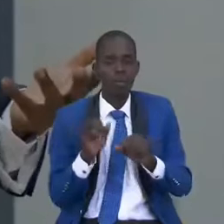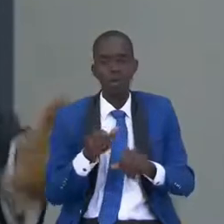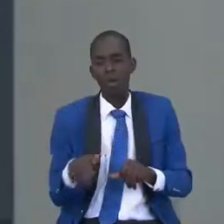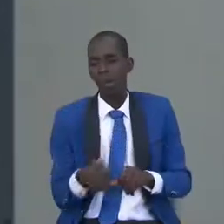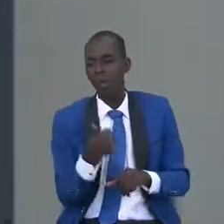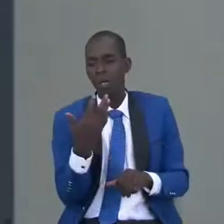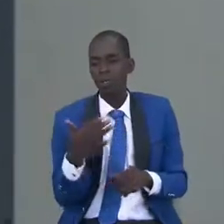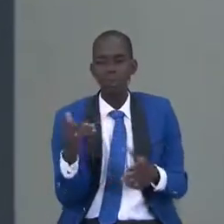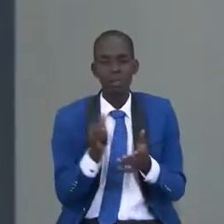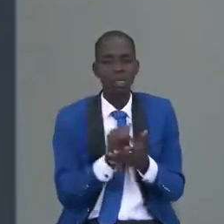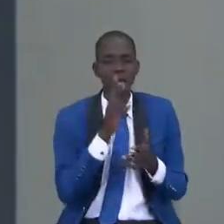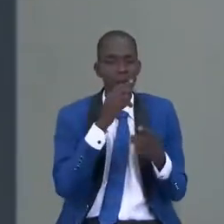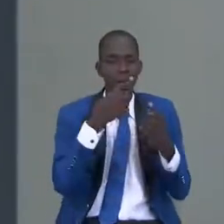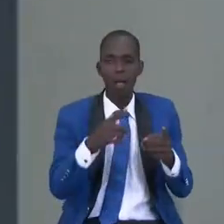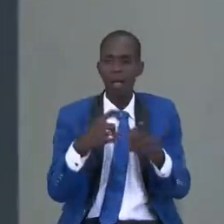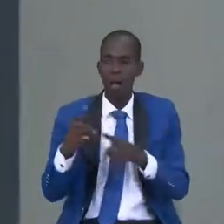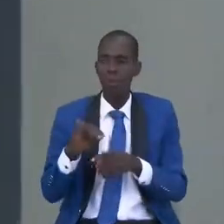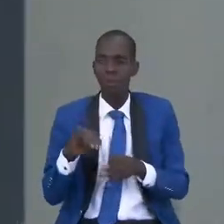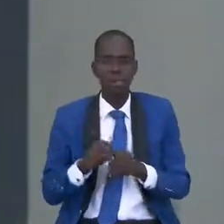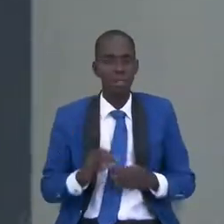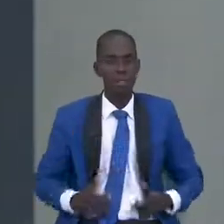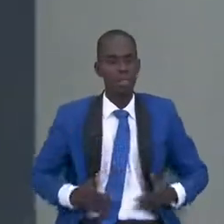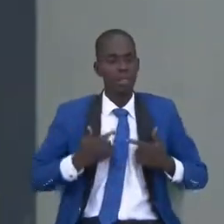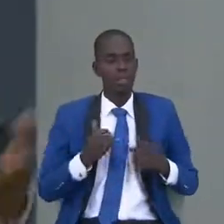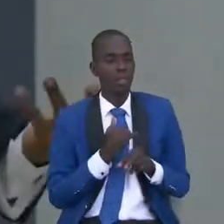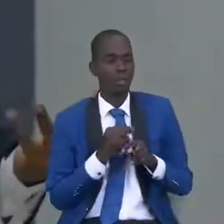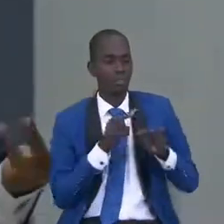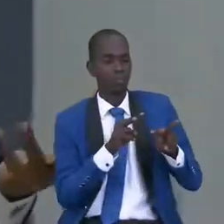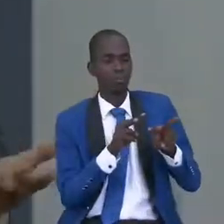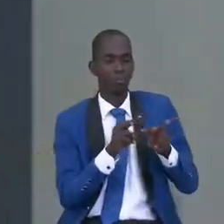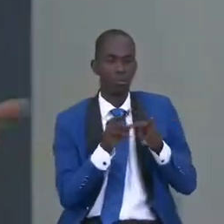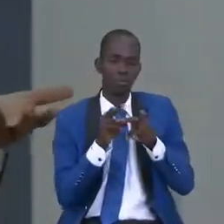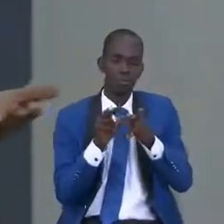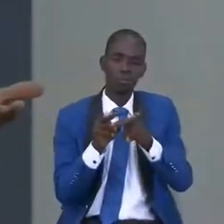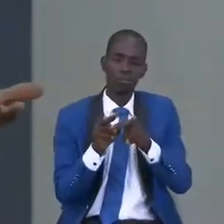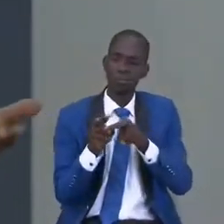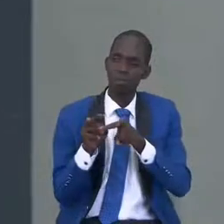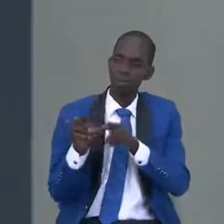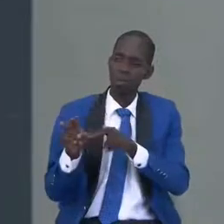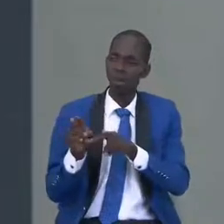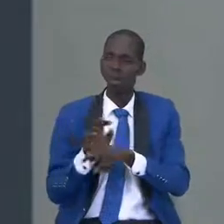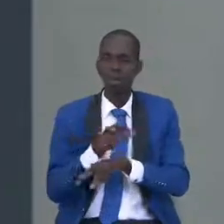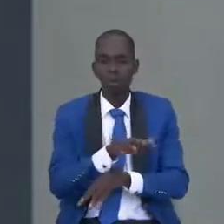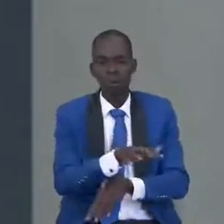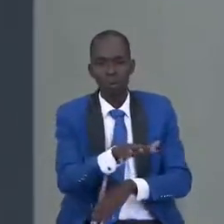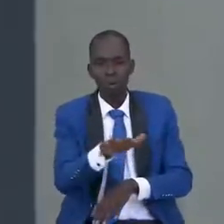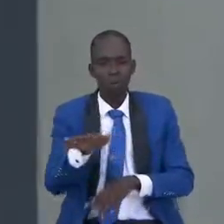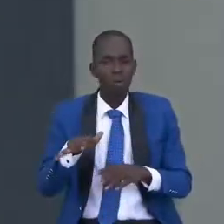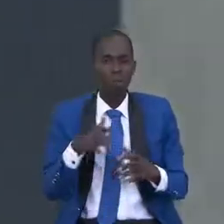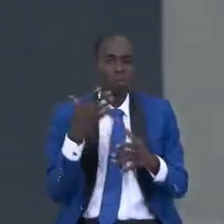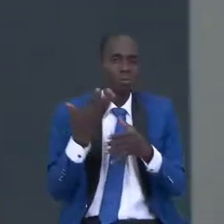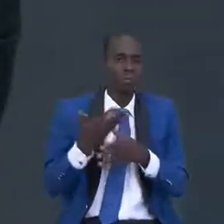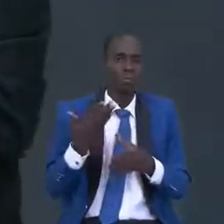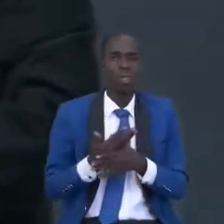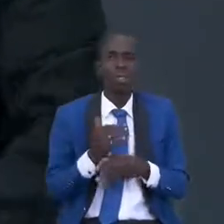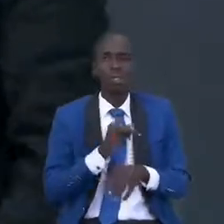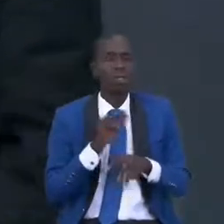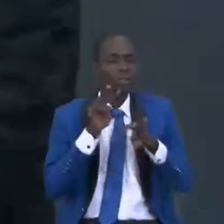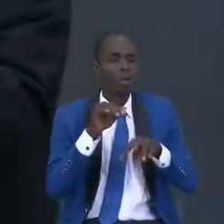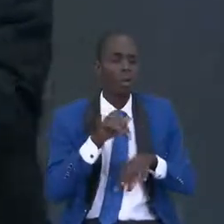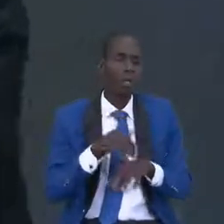choses qui se passent dans la vie, je regarde ceci, je regarde cela. tous ces obstacles. Je regarde